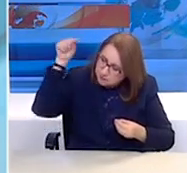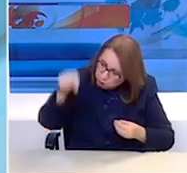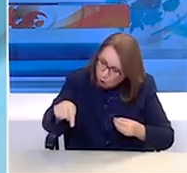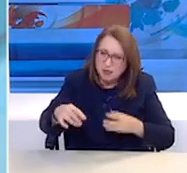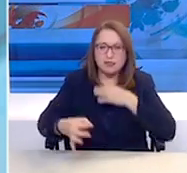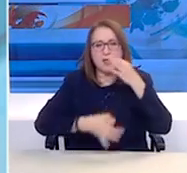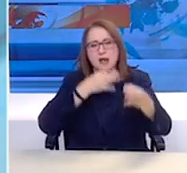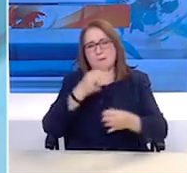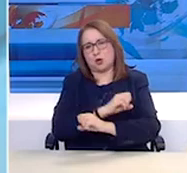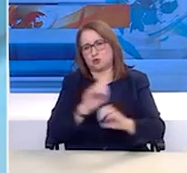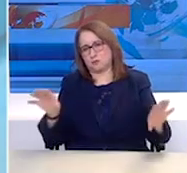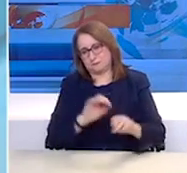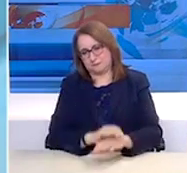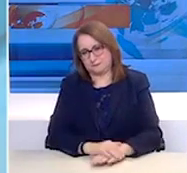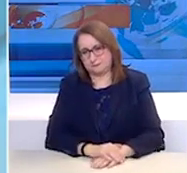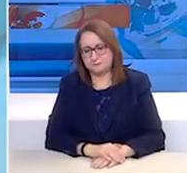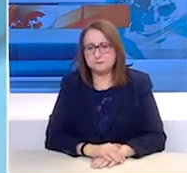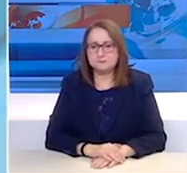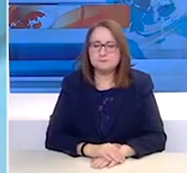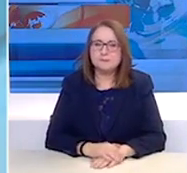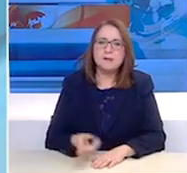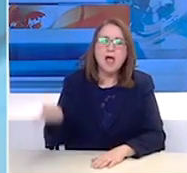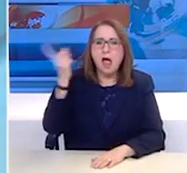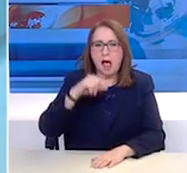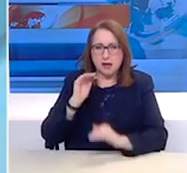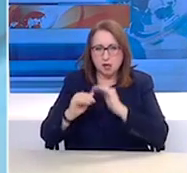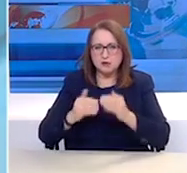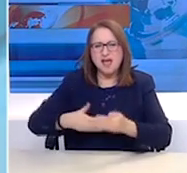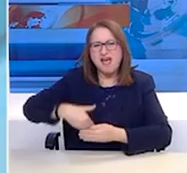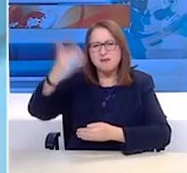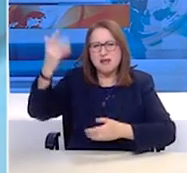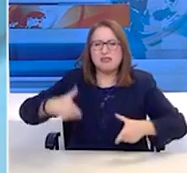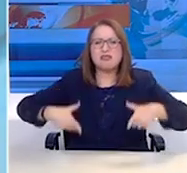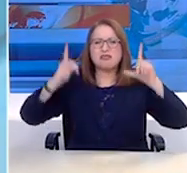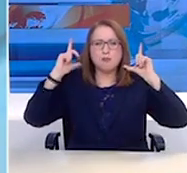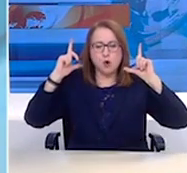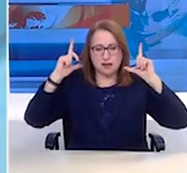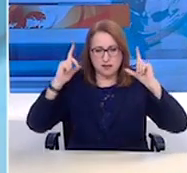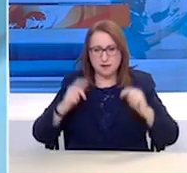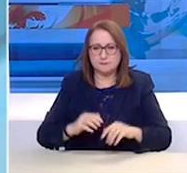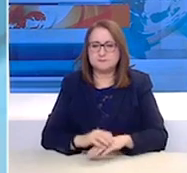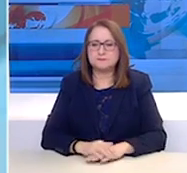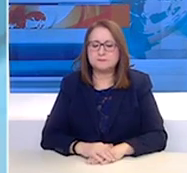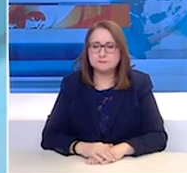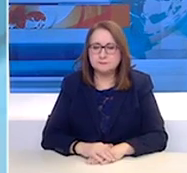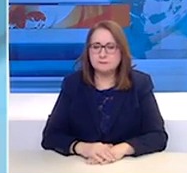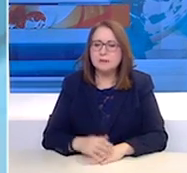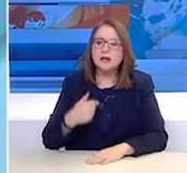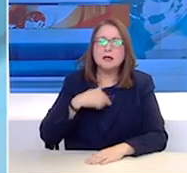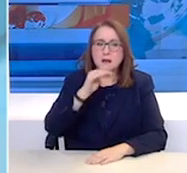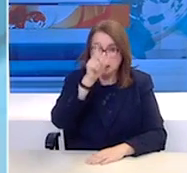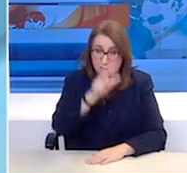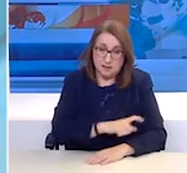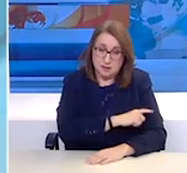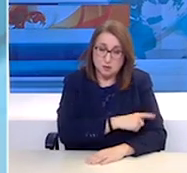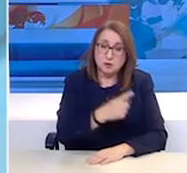Η κυρία Μελά από την εφημερίδα Δημοκρατία. Κύριε καθηγητά, από αυτά που μας έχετε πει, γνωρίζουμε ότι οι πρώτοι που θα βγουν από την καραντίνα